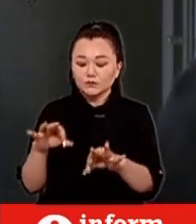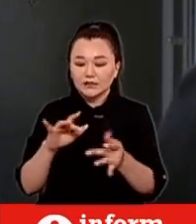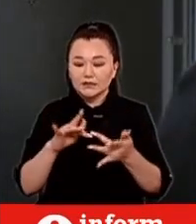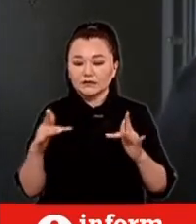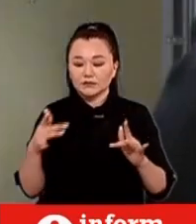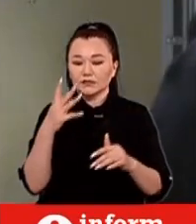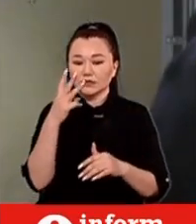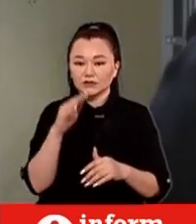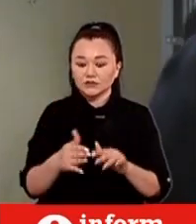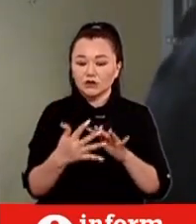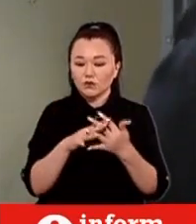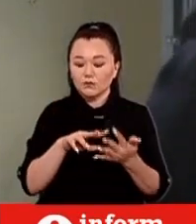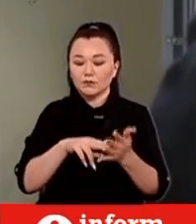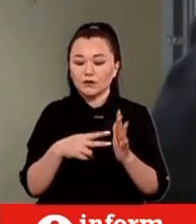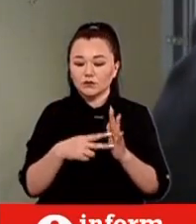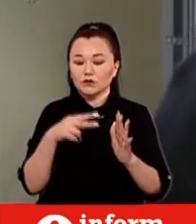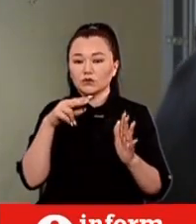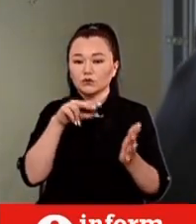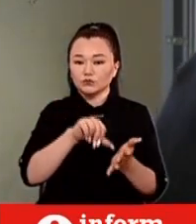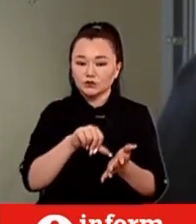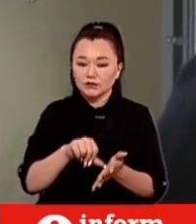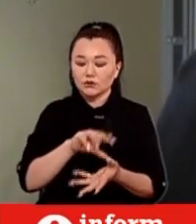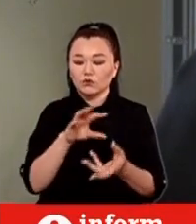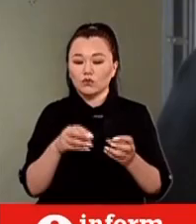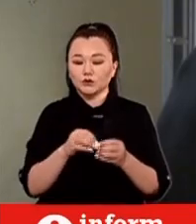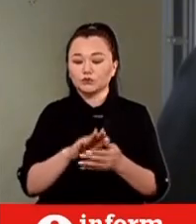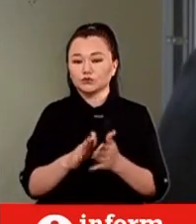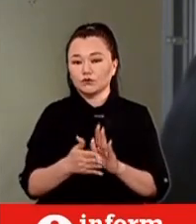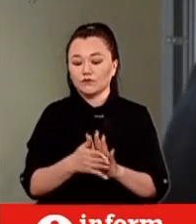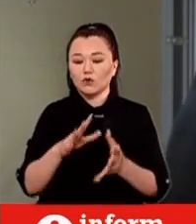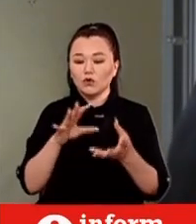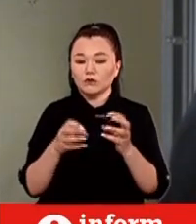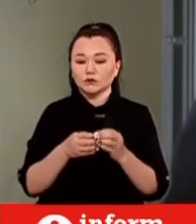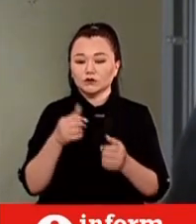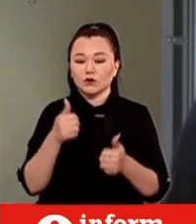3000 сел. Мы тоже в этом проекте планируем участвовать, но на общих условиях, то есть на общеконкурентных условиях.